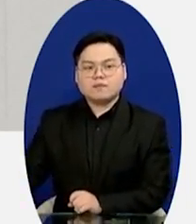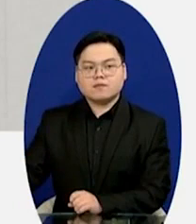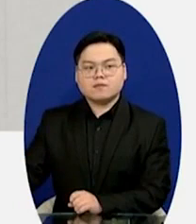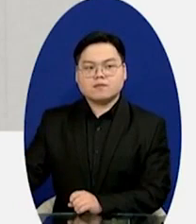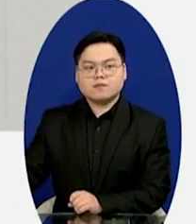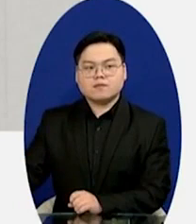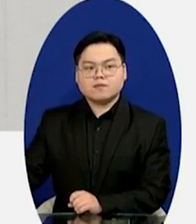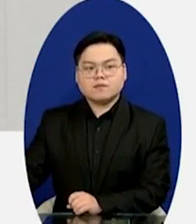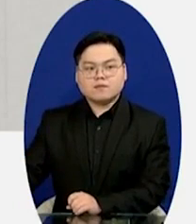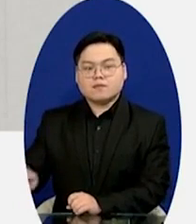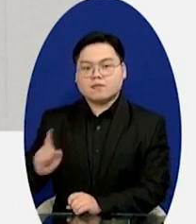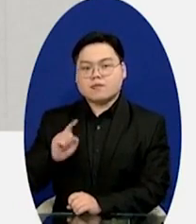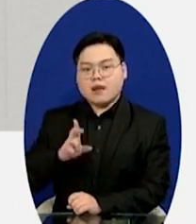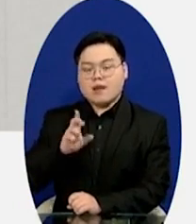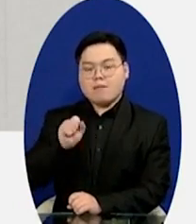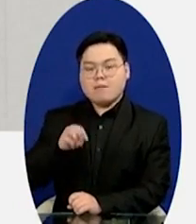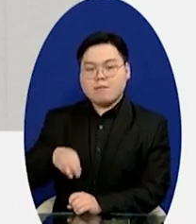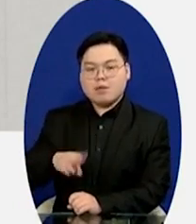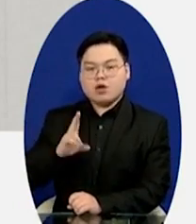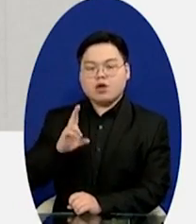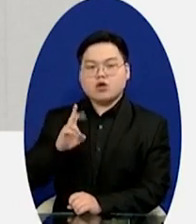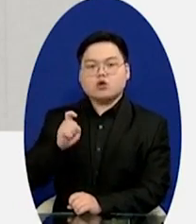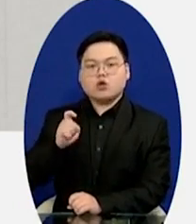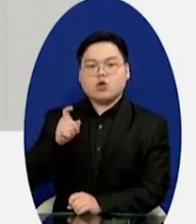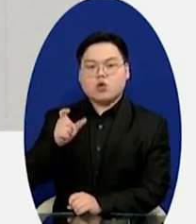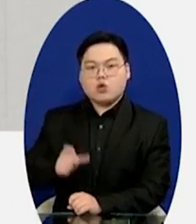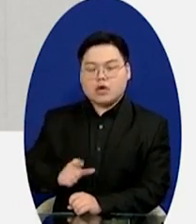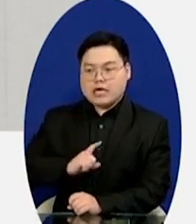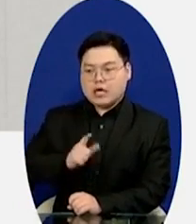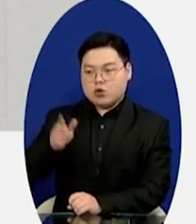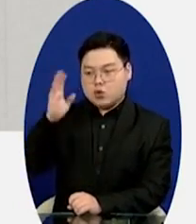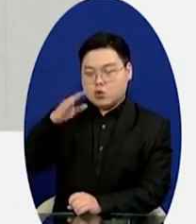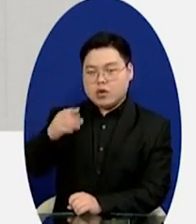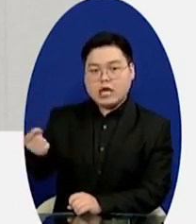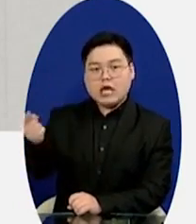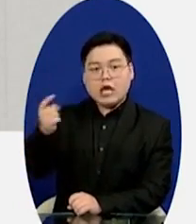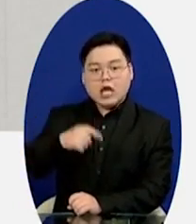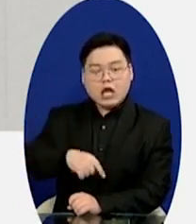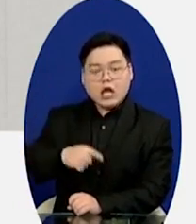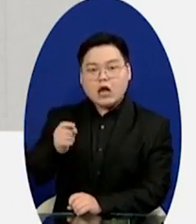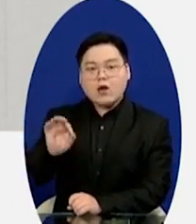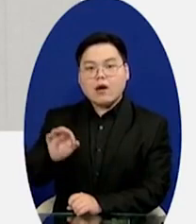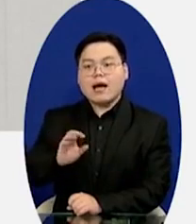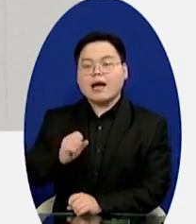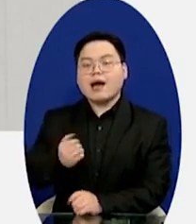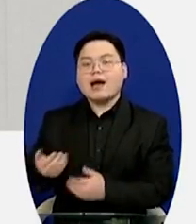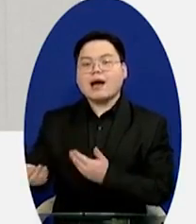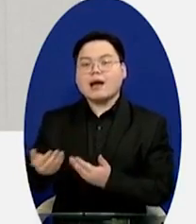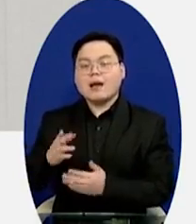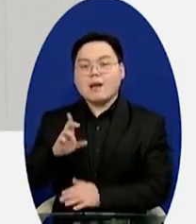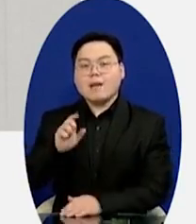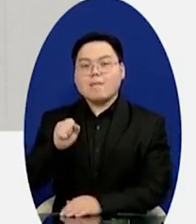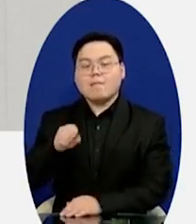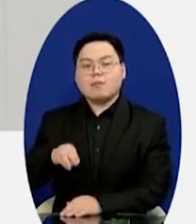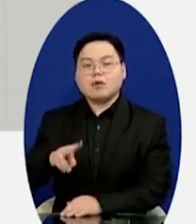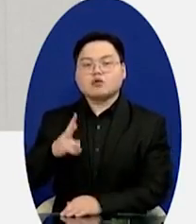За энэ Бацух гэдэг хүний гэрчээр дуудсан энэ хүн ирээгүй гэж ирсэн танилцуулагдсан ирсэн байна уу ирээгүй байна уу? Бацух байна